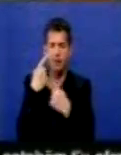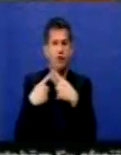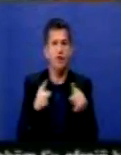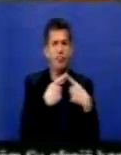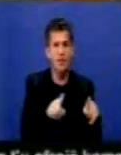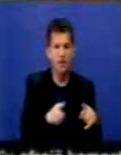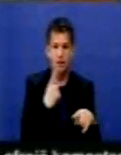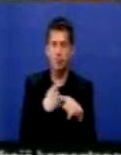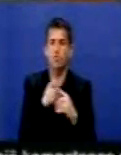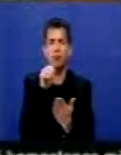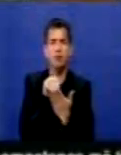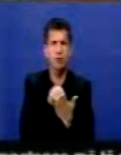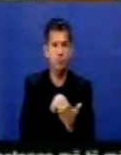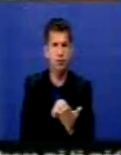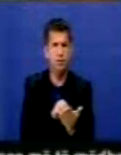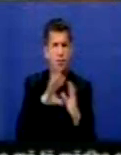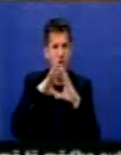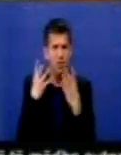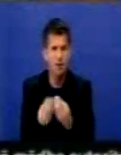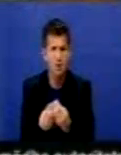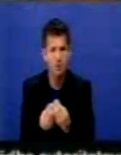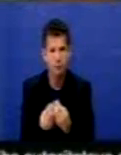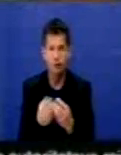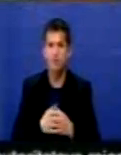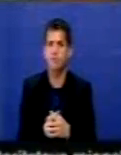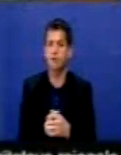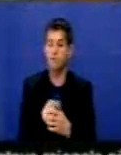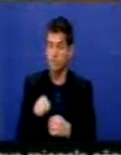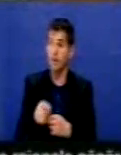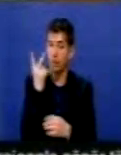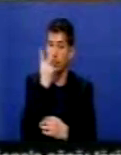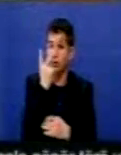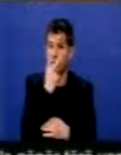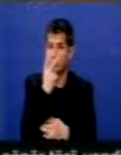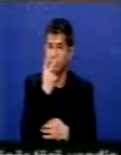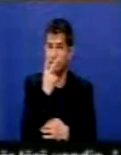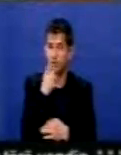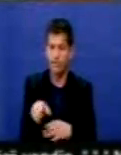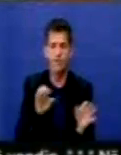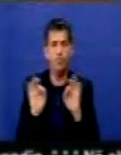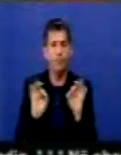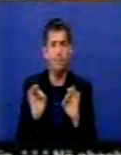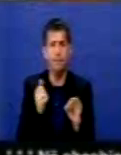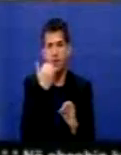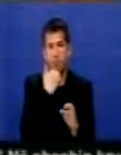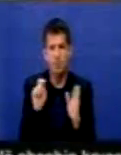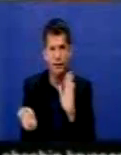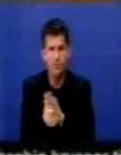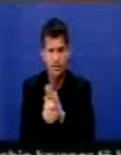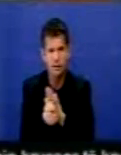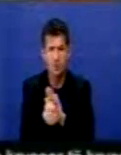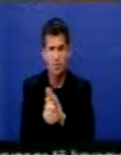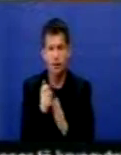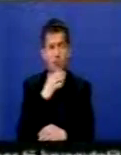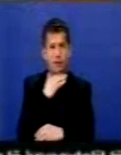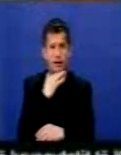dhe të njëjtat të regjistroj si shoqëri aksionore. Kjo nën kupton se lërë që po përgatitet privatizimi njësive të caktuara të